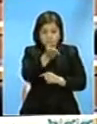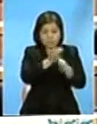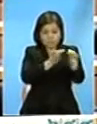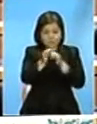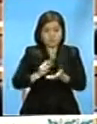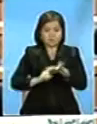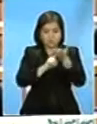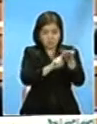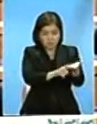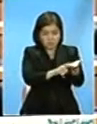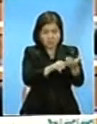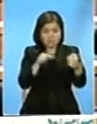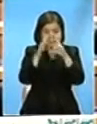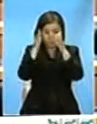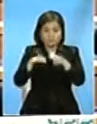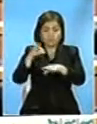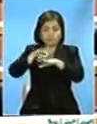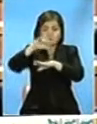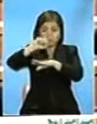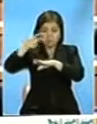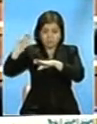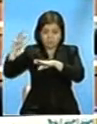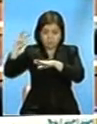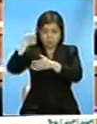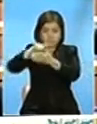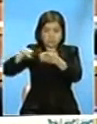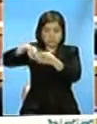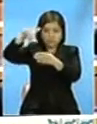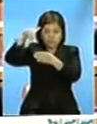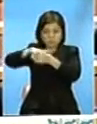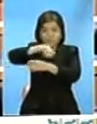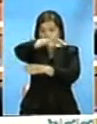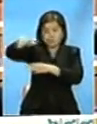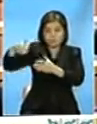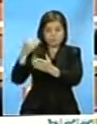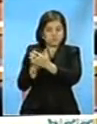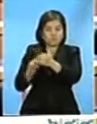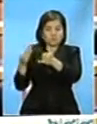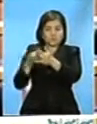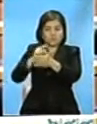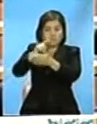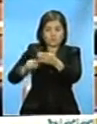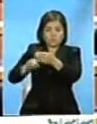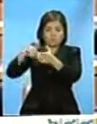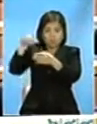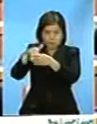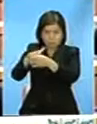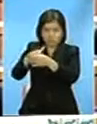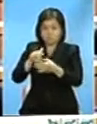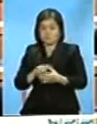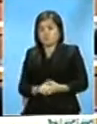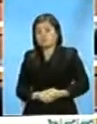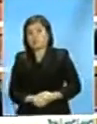ติให้จำนวนสว.นั้นมาจากการเลือกตั้งจากประชาชนทั้งหมดแ